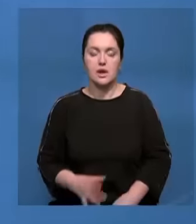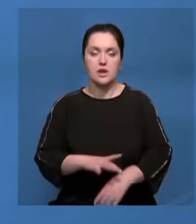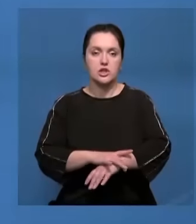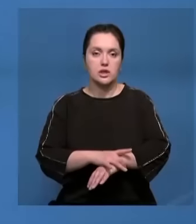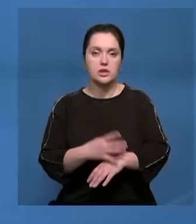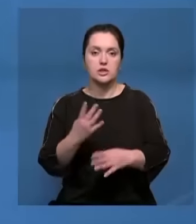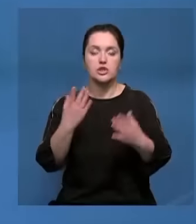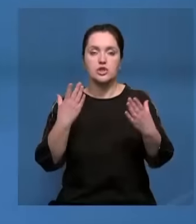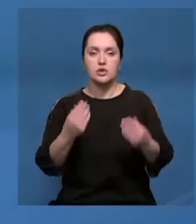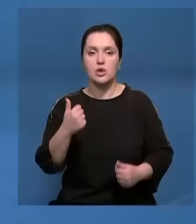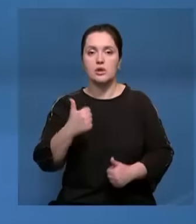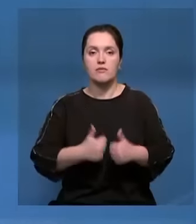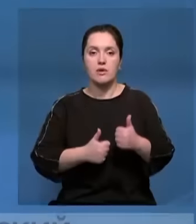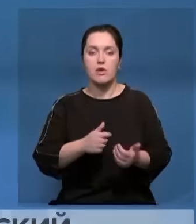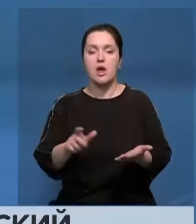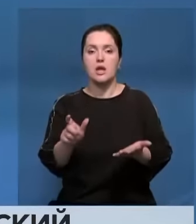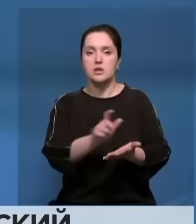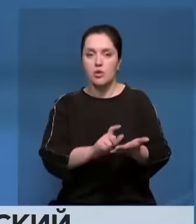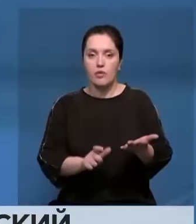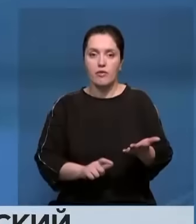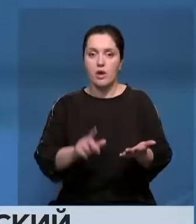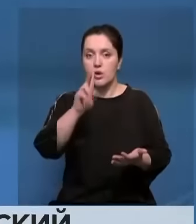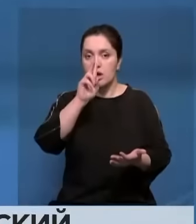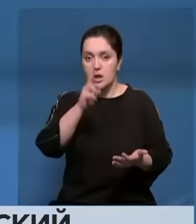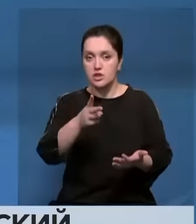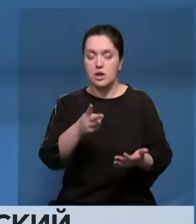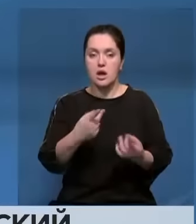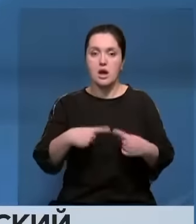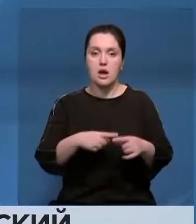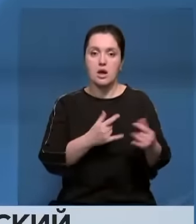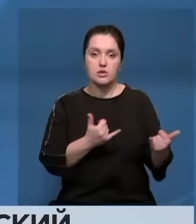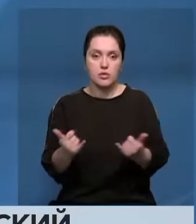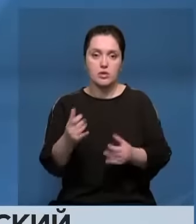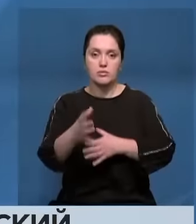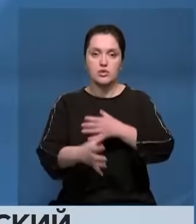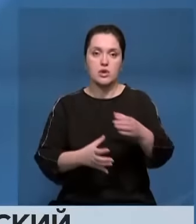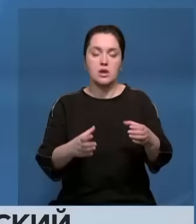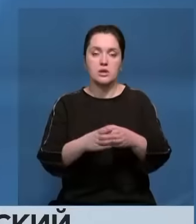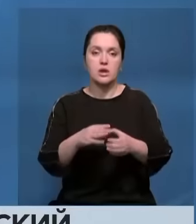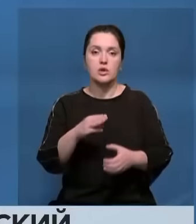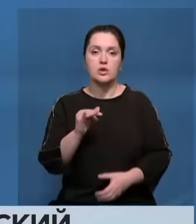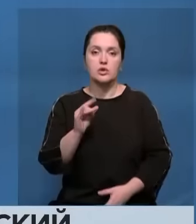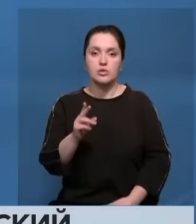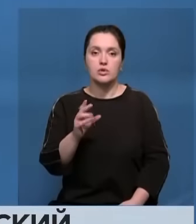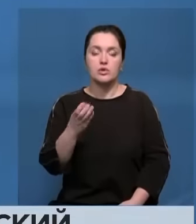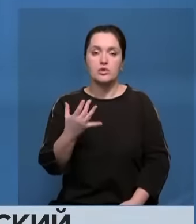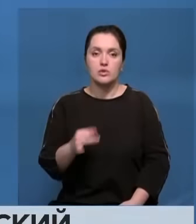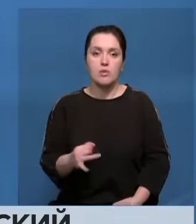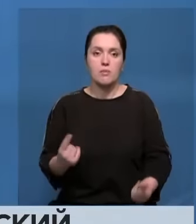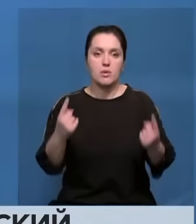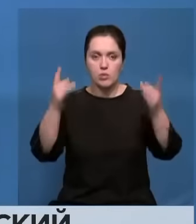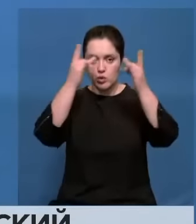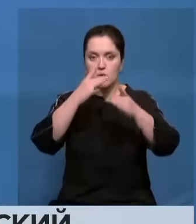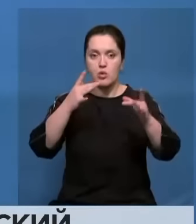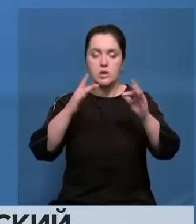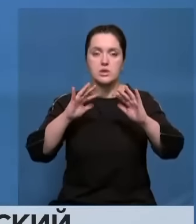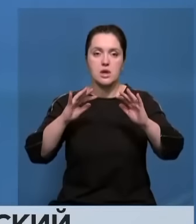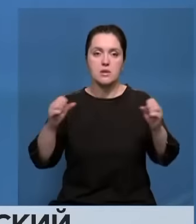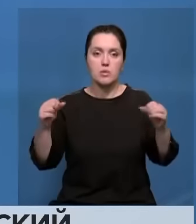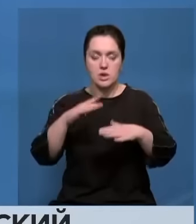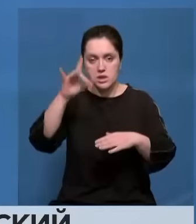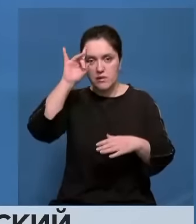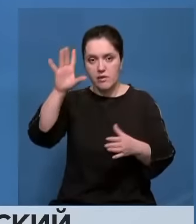В Ташкенте прошел 4-дневный фестиваль стихов, который каждые 2 года организовывает международная организация «Тюрксой». Масштабное культурное